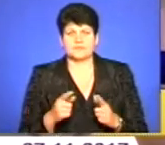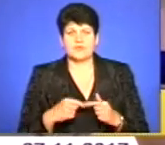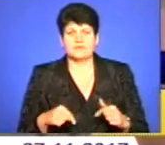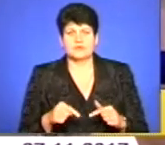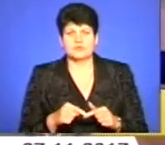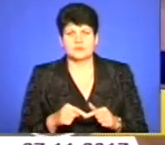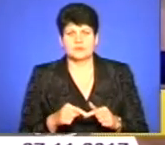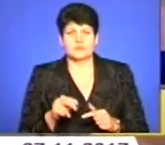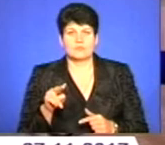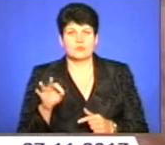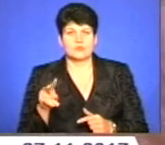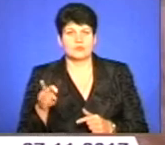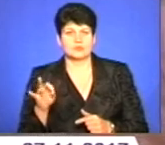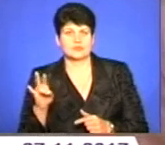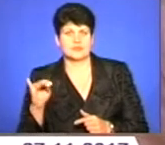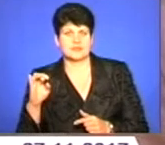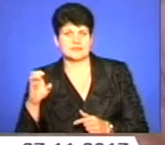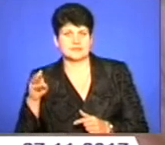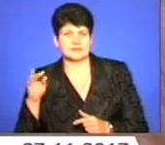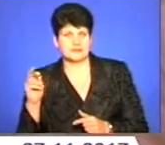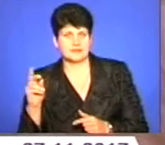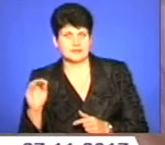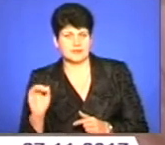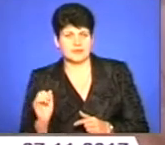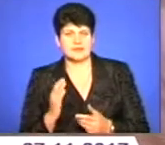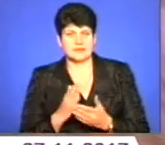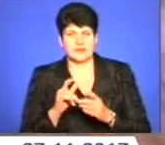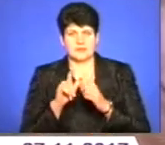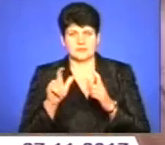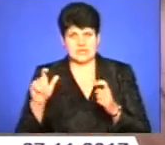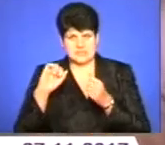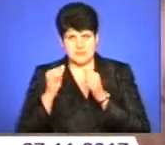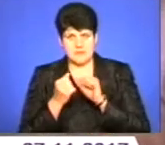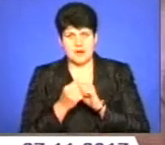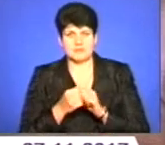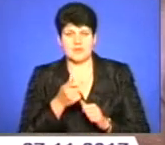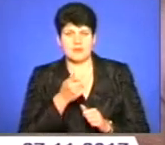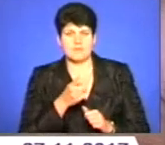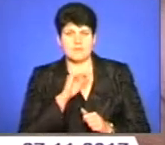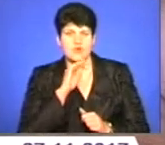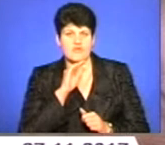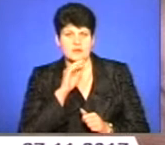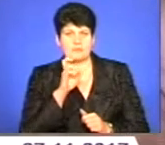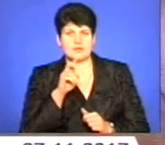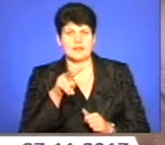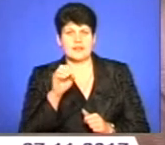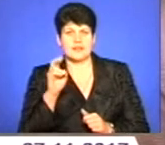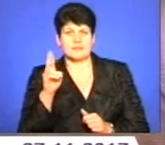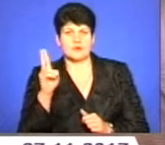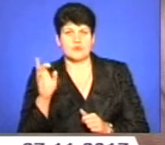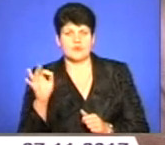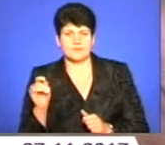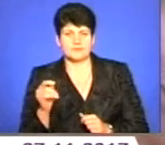факультеті полоністики знаходиться таблиця пам'яті професора Богдана Лепкого.